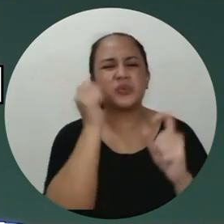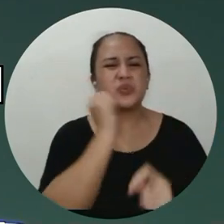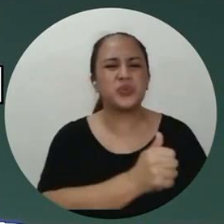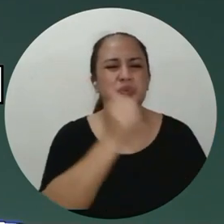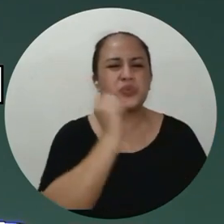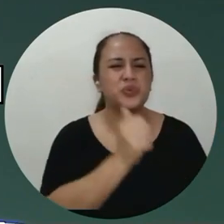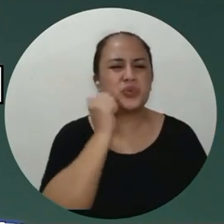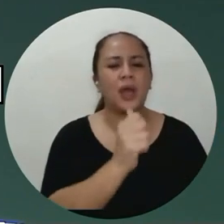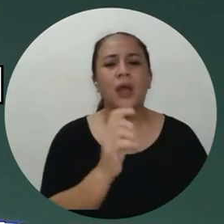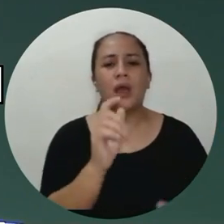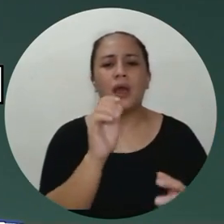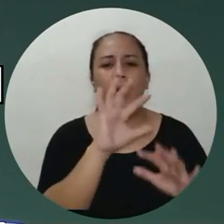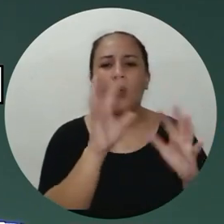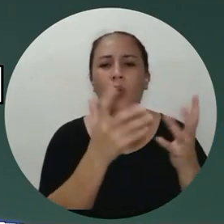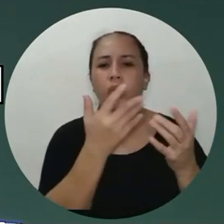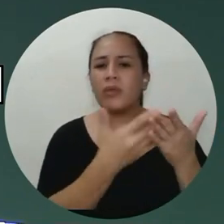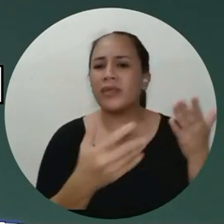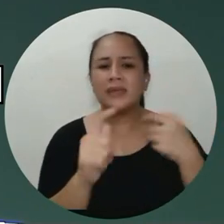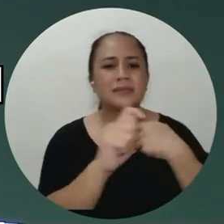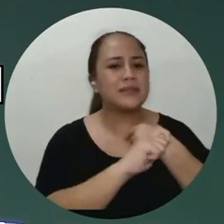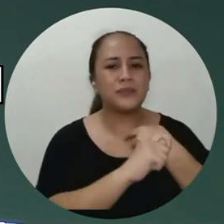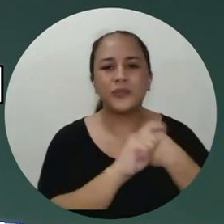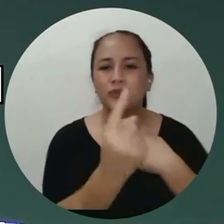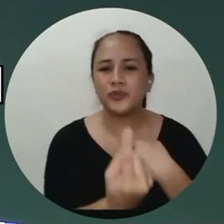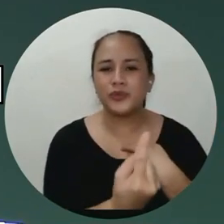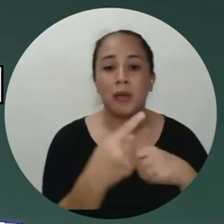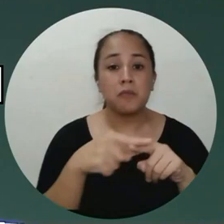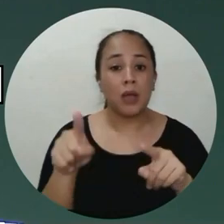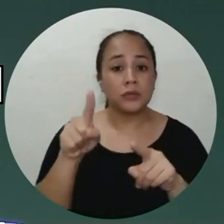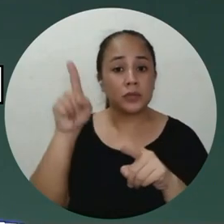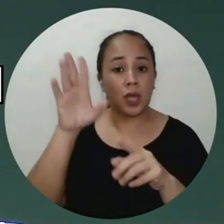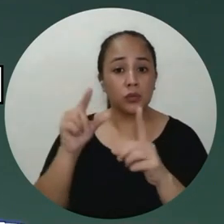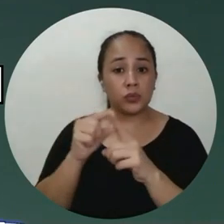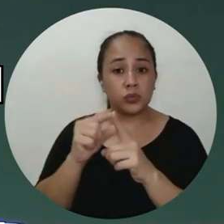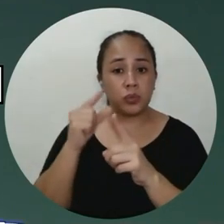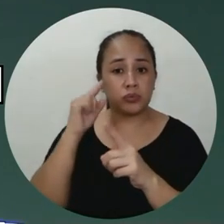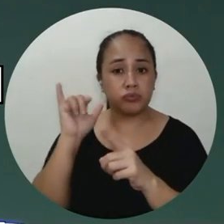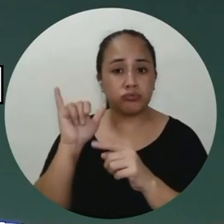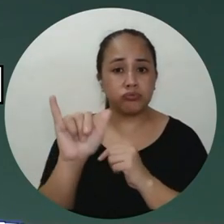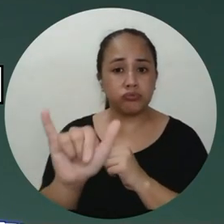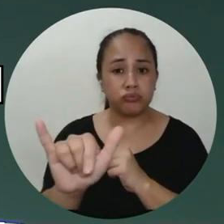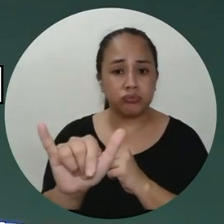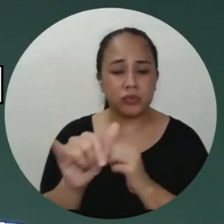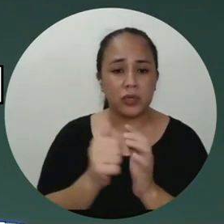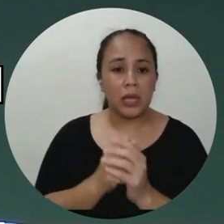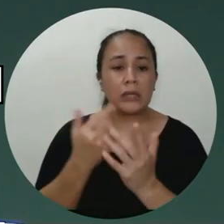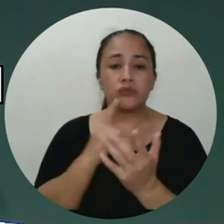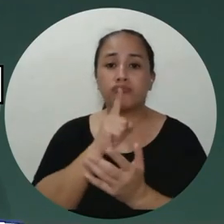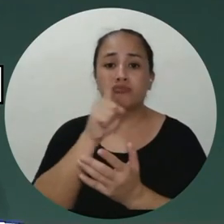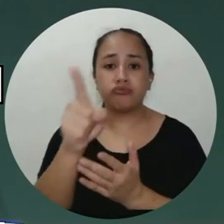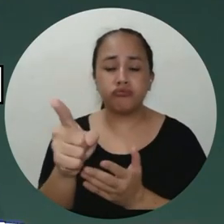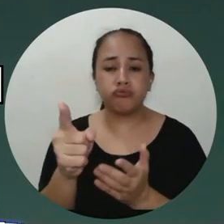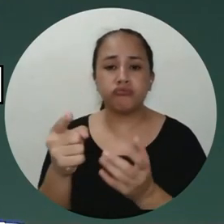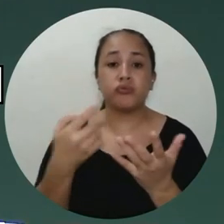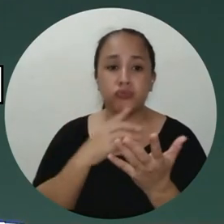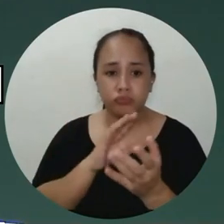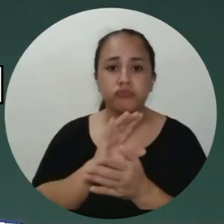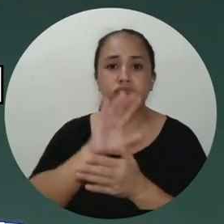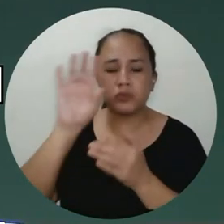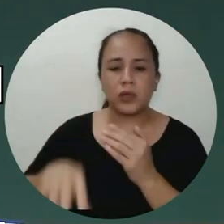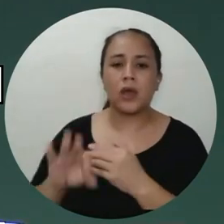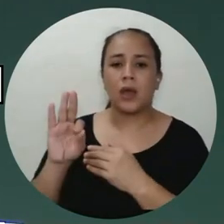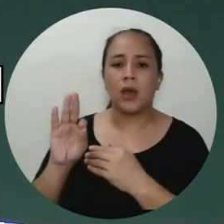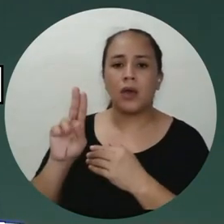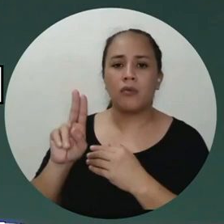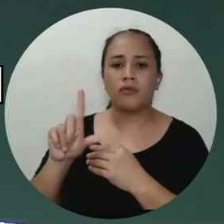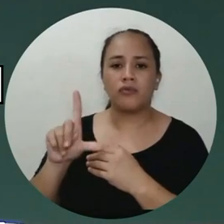temporary. 하나님 말씀은 영원해요. However, the word of God is eternal. 반드시 성취돼요. And it will surely be fulfilled. 그러니까 그렇기 때문에